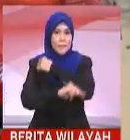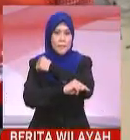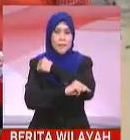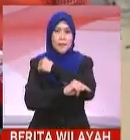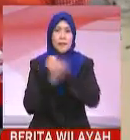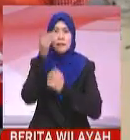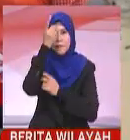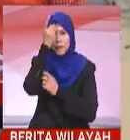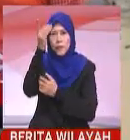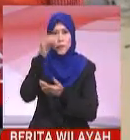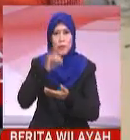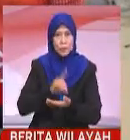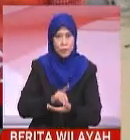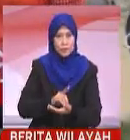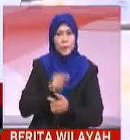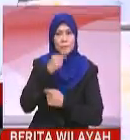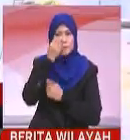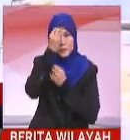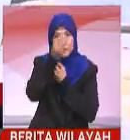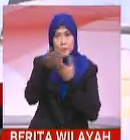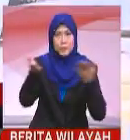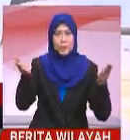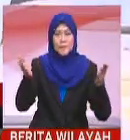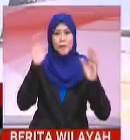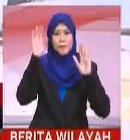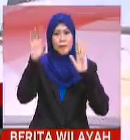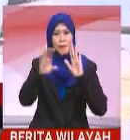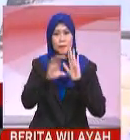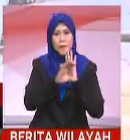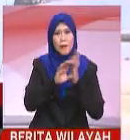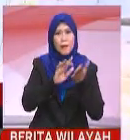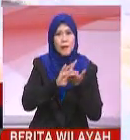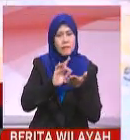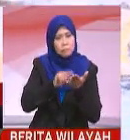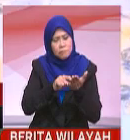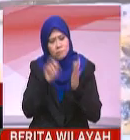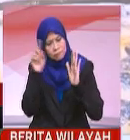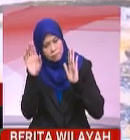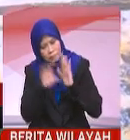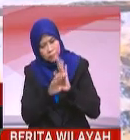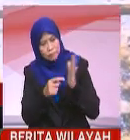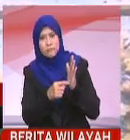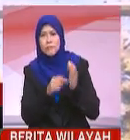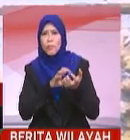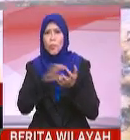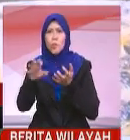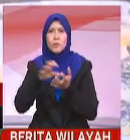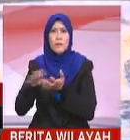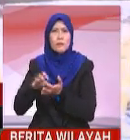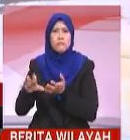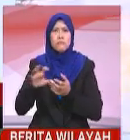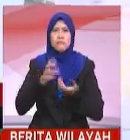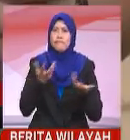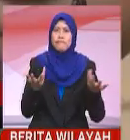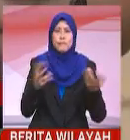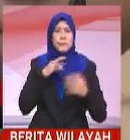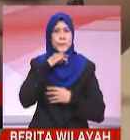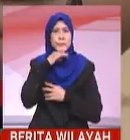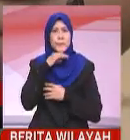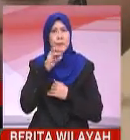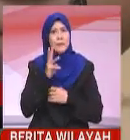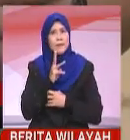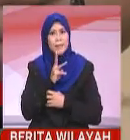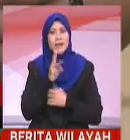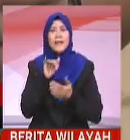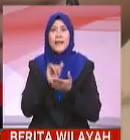Datuk Dr. Anwar Osman pula memberitahu, gambar dan kawasan yang musnah seperti yang tular di media sosial itu